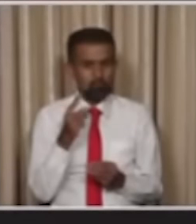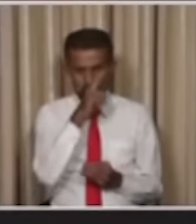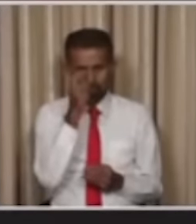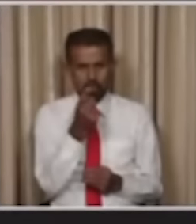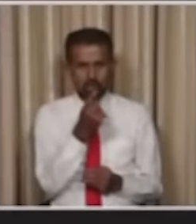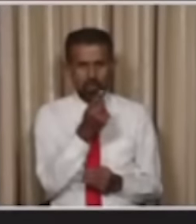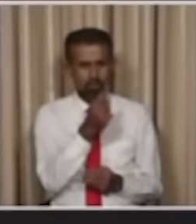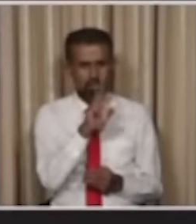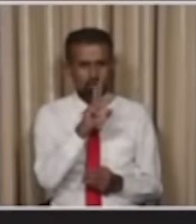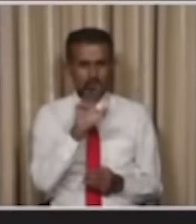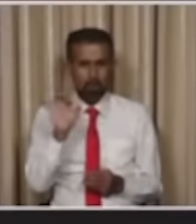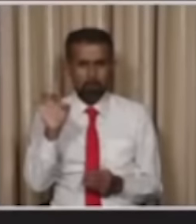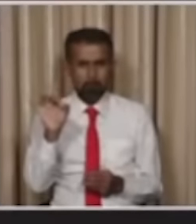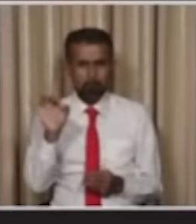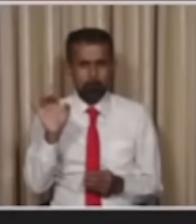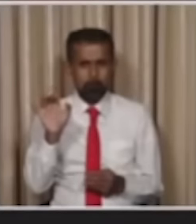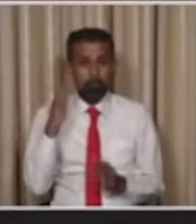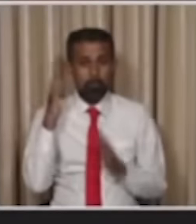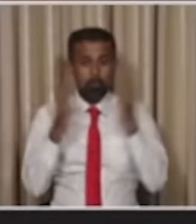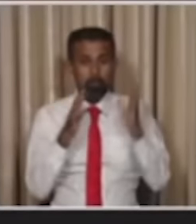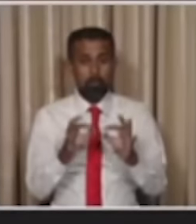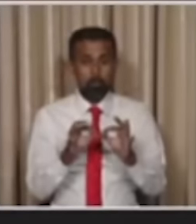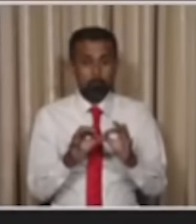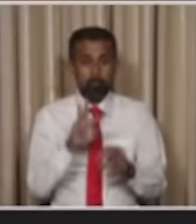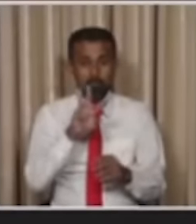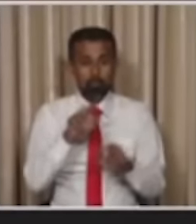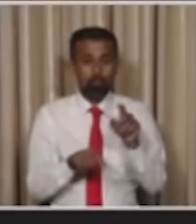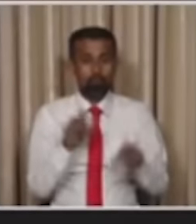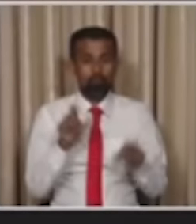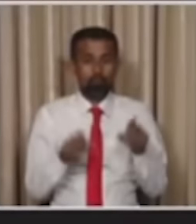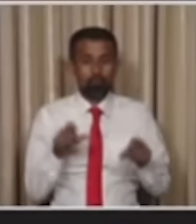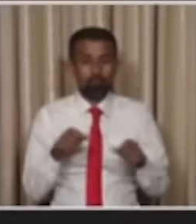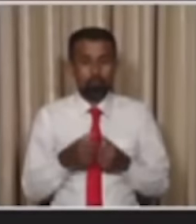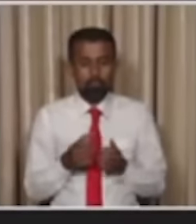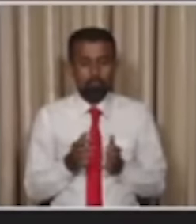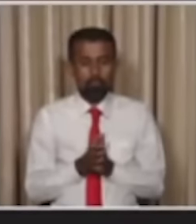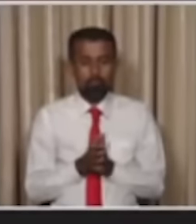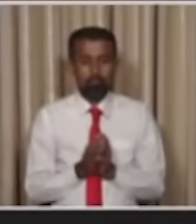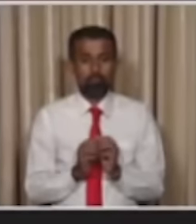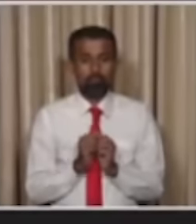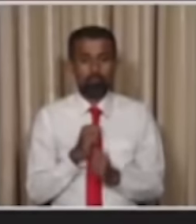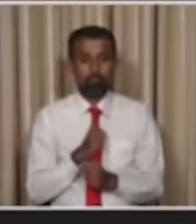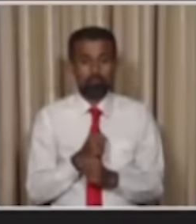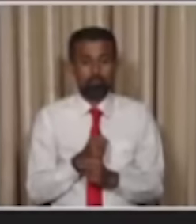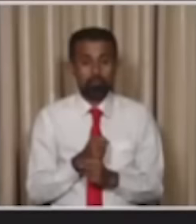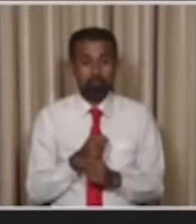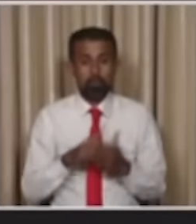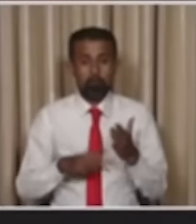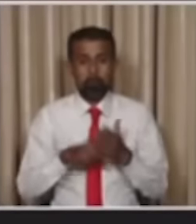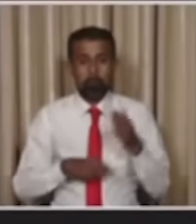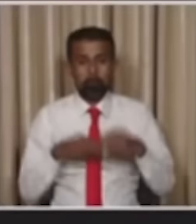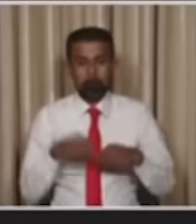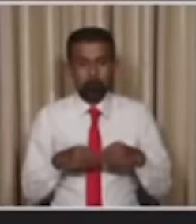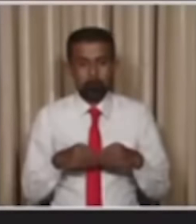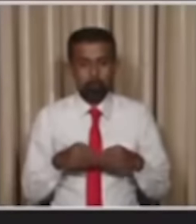15ක් අතර කාලේ ලෝකේ බිලියන 3කට ආසන්න ජනගහනයක් තමන්ගේ රාජ්‍යයේ ජාතික මැතිවරණයකට මූණ දෙන්න